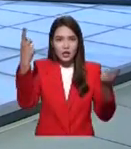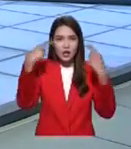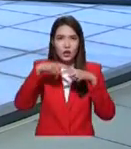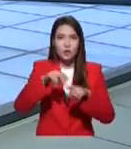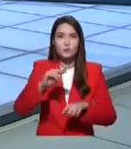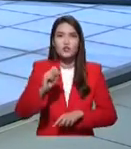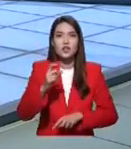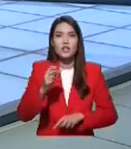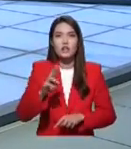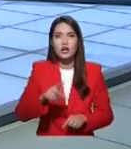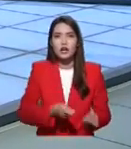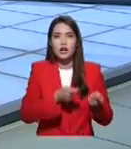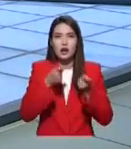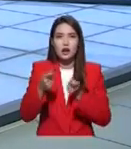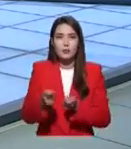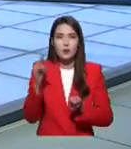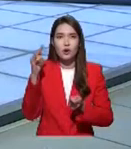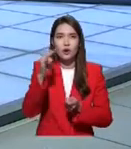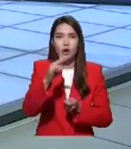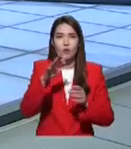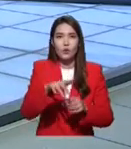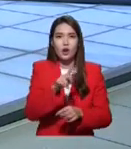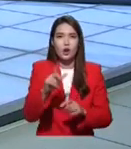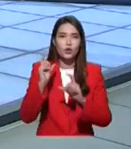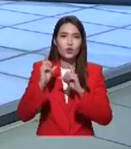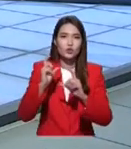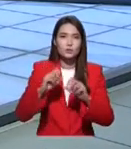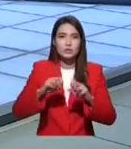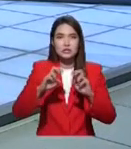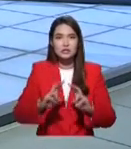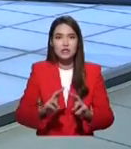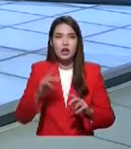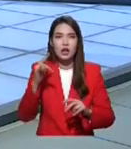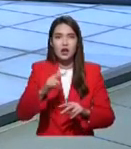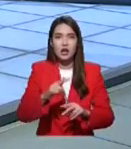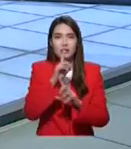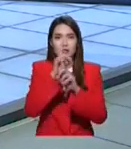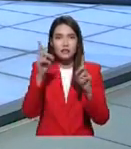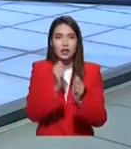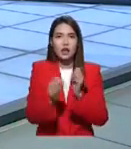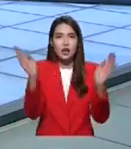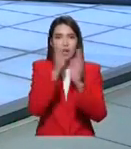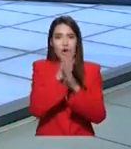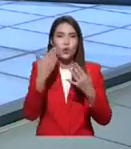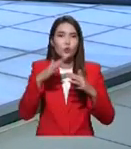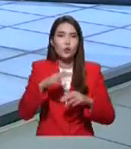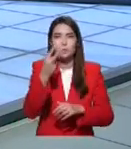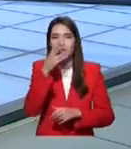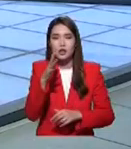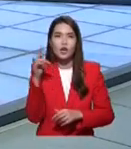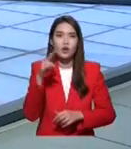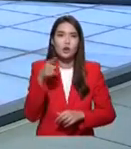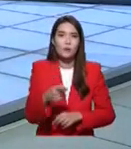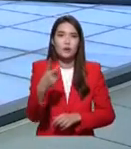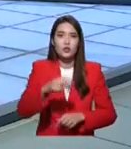елінен жеткізілген. Әуе кемелері адам және жүк тасымалына арналған, бір ерекшелігі кез келген ауа райында ұшып 1200 шақырымға